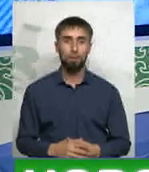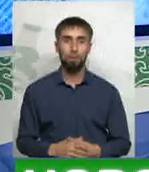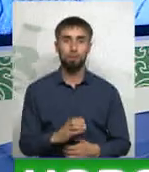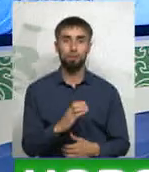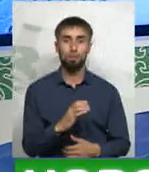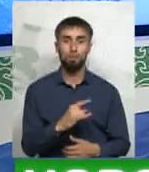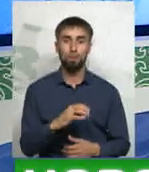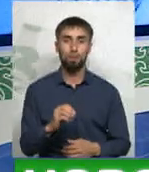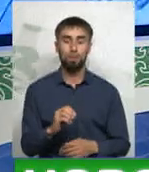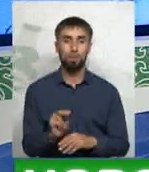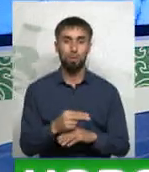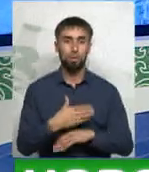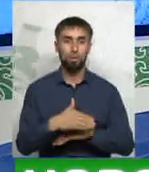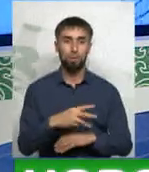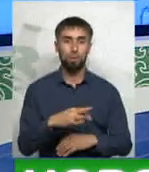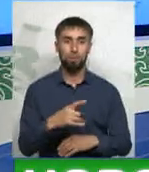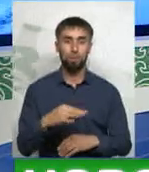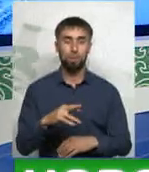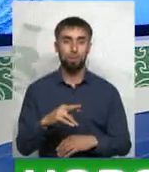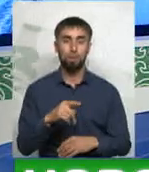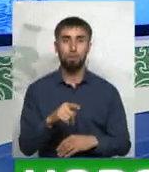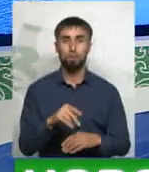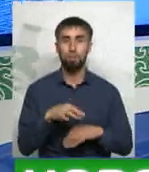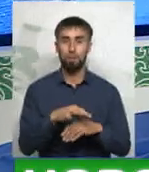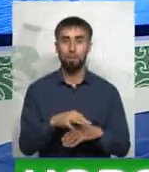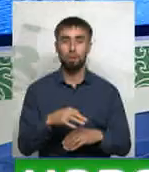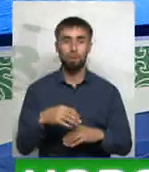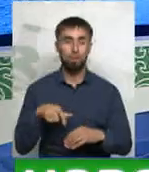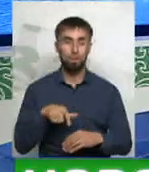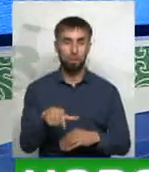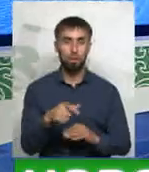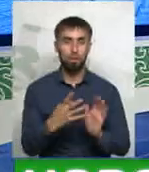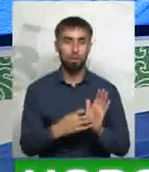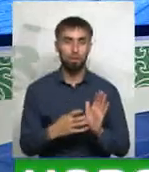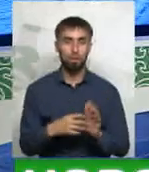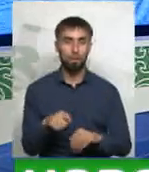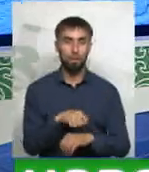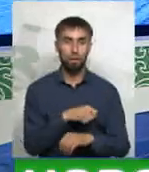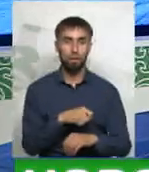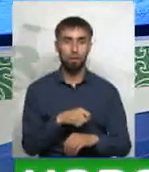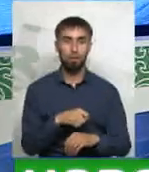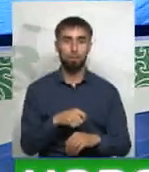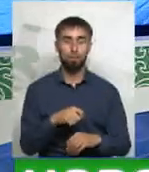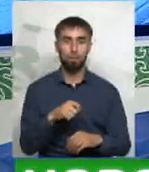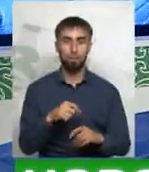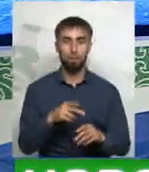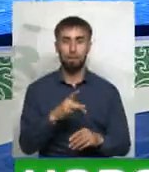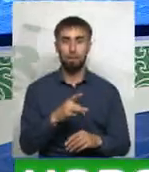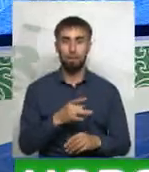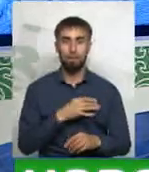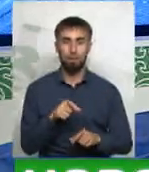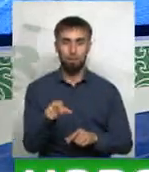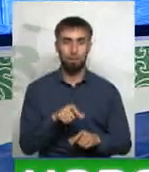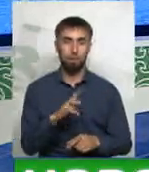Сонже благоустроили улицу Моздокскую. Там провели реконструкцию дорожного полотна. Около 900 метров нанесли дорожную разметку. В